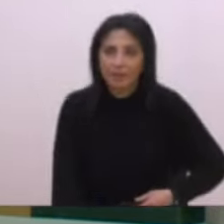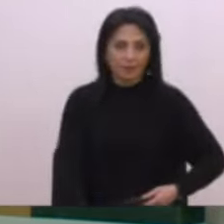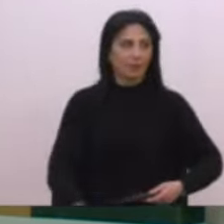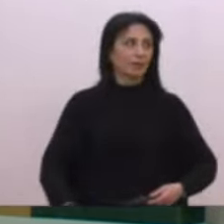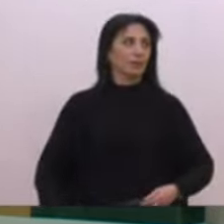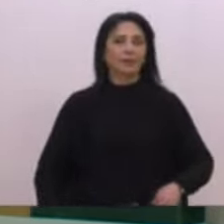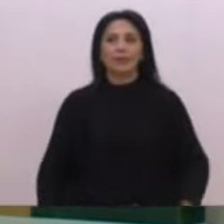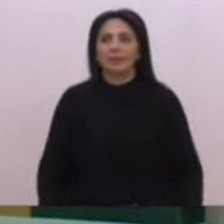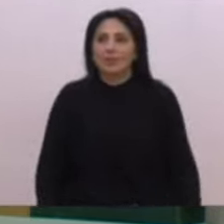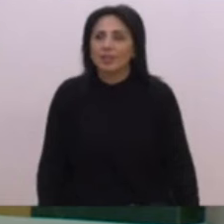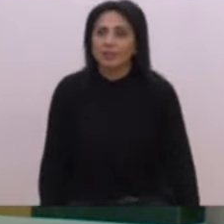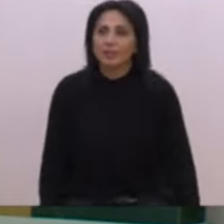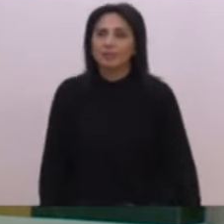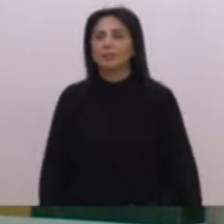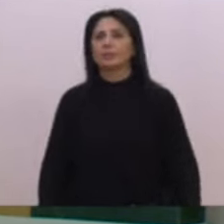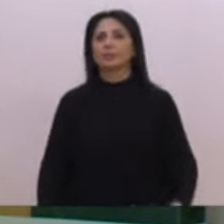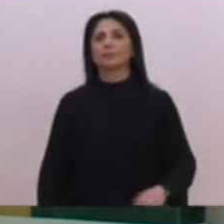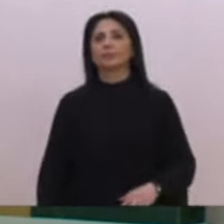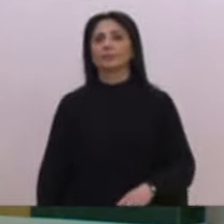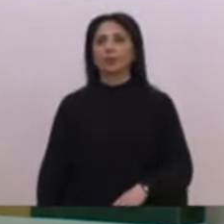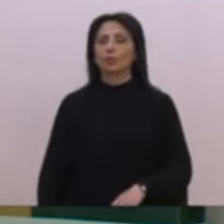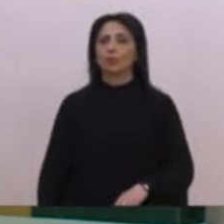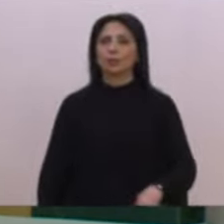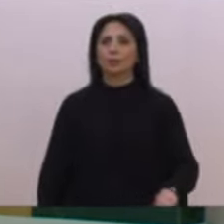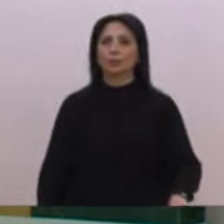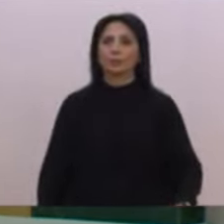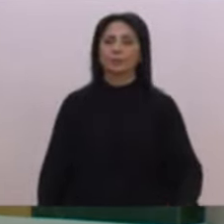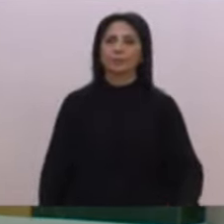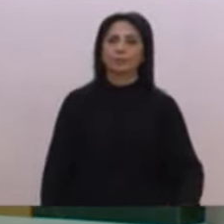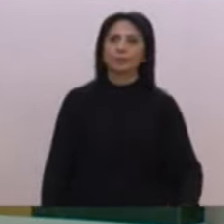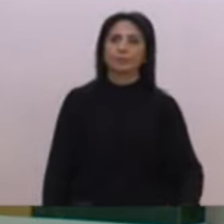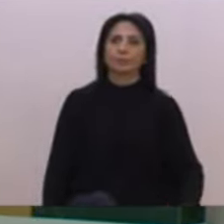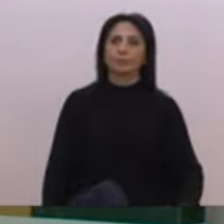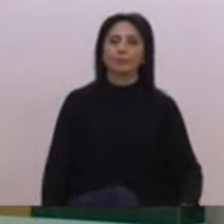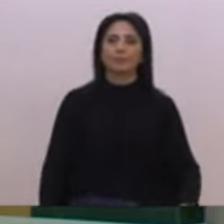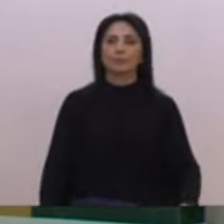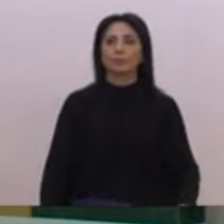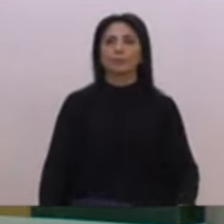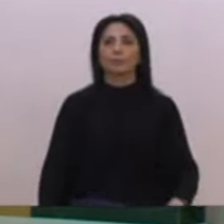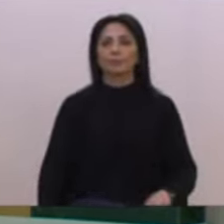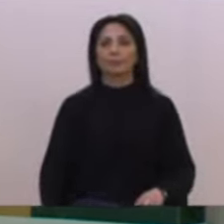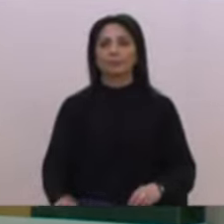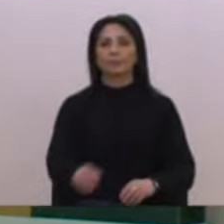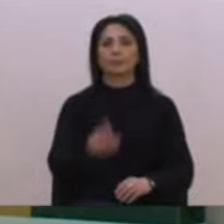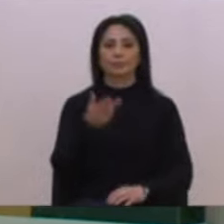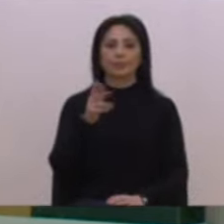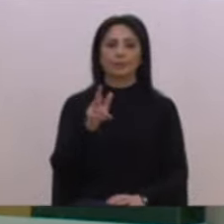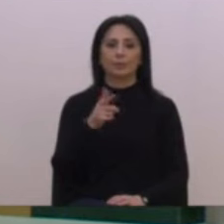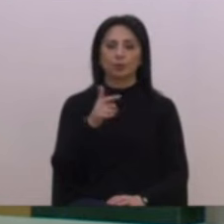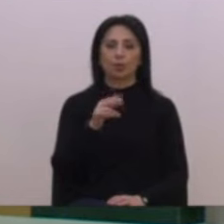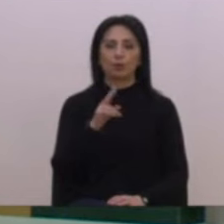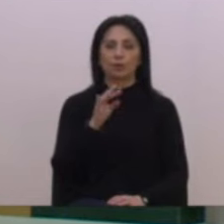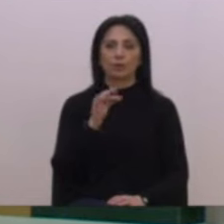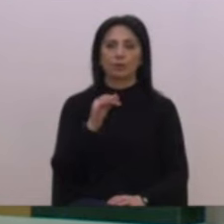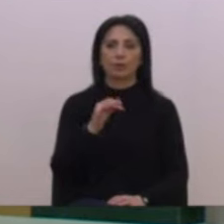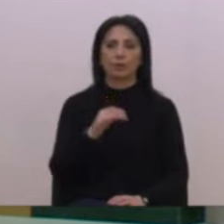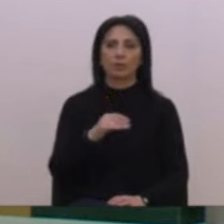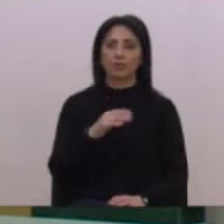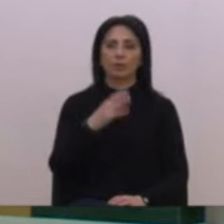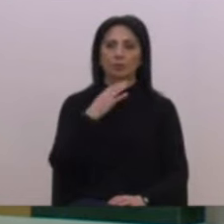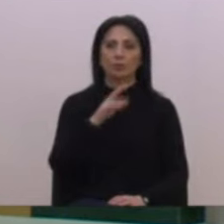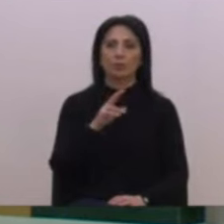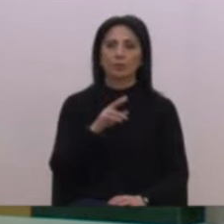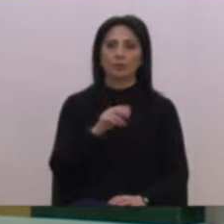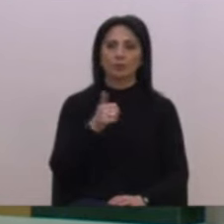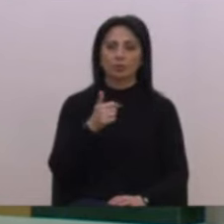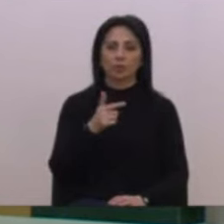შემდეგ რომან გოცი ბატონმა ქალბატონ ხათია, როგორ გაინაწილებთ? სამი წუთი რომან გოცერიძე, შემდეგ ხათია,